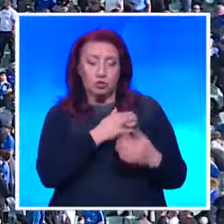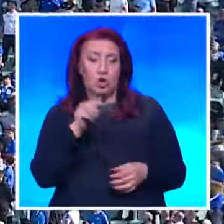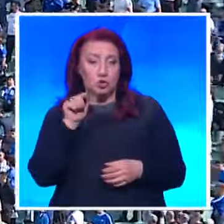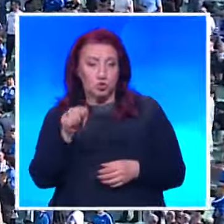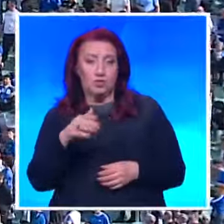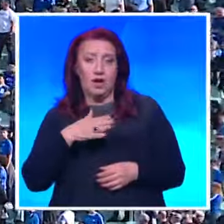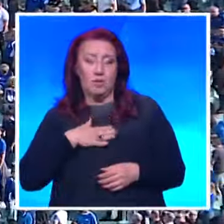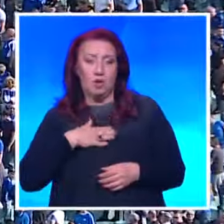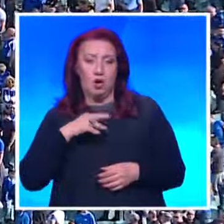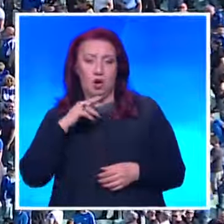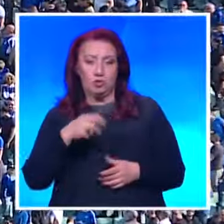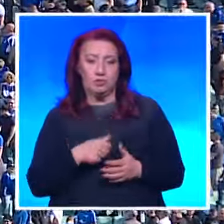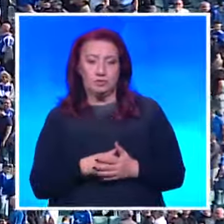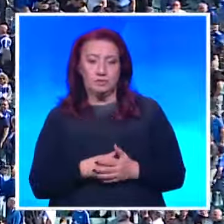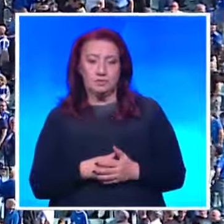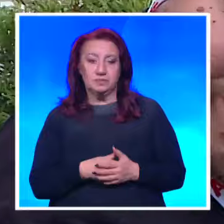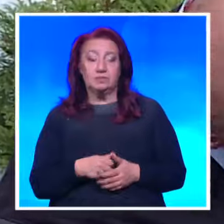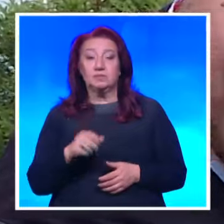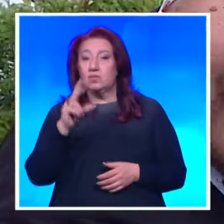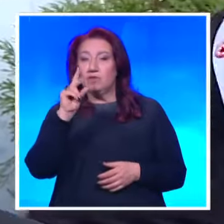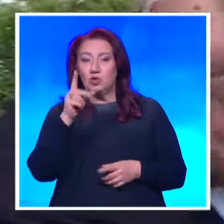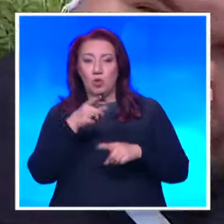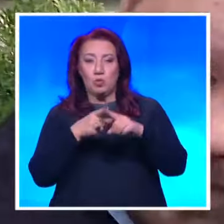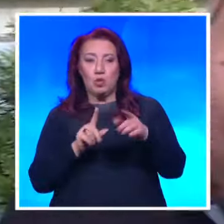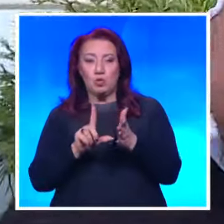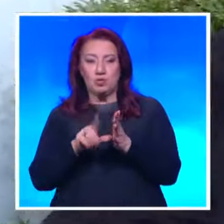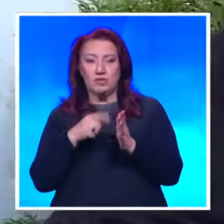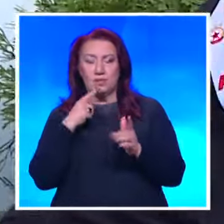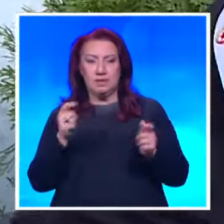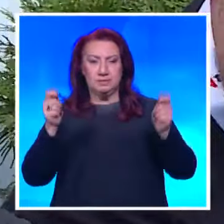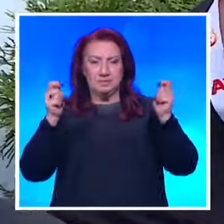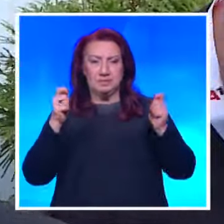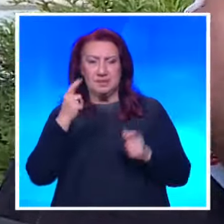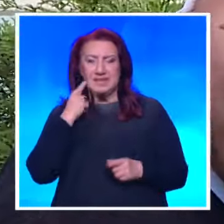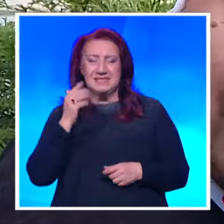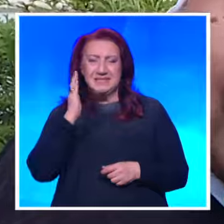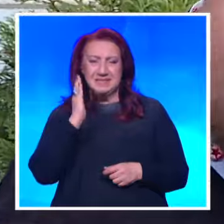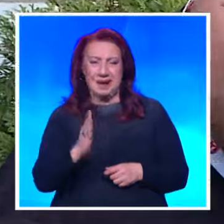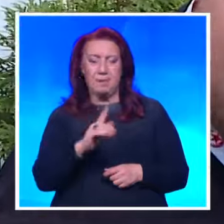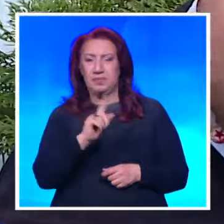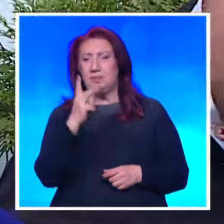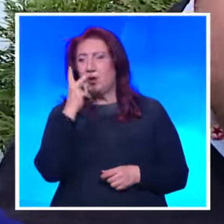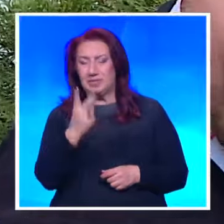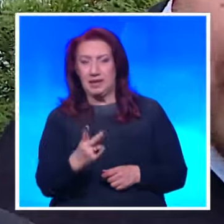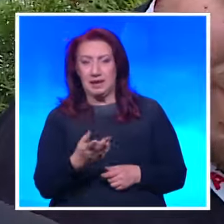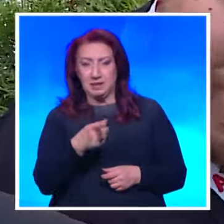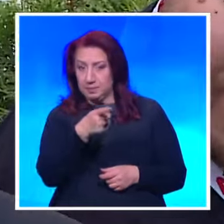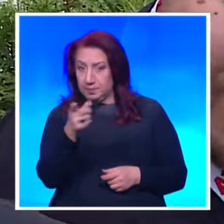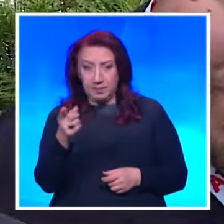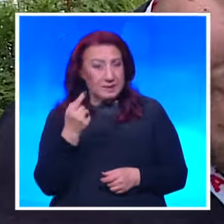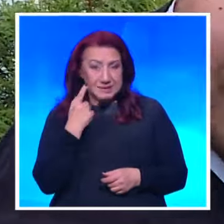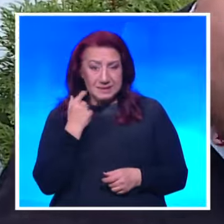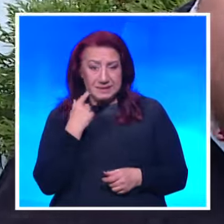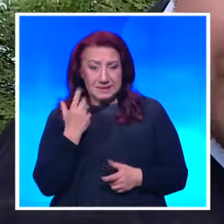време феновете излязоха с транспарант. Срам ви е да ви гледаме. Вас срам ли ви от нещо? На такива въпроси не отговарям. Въпроси свързани